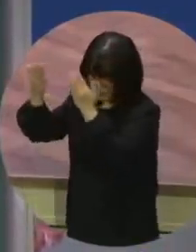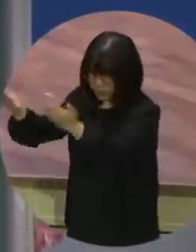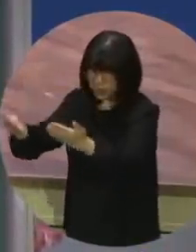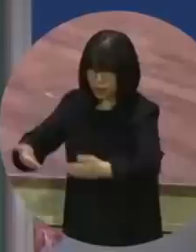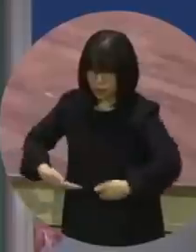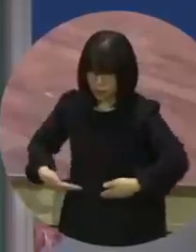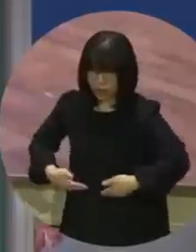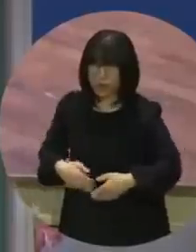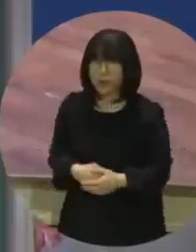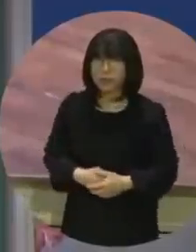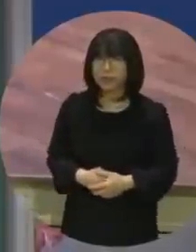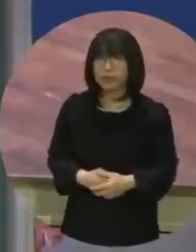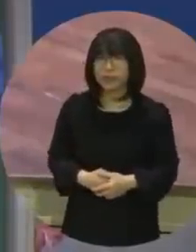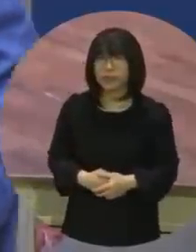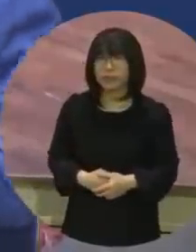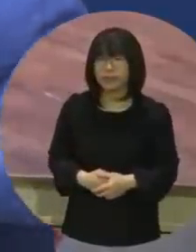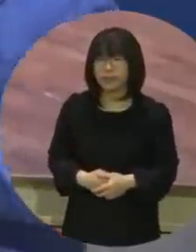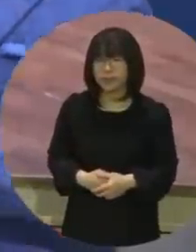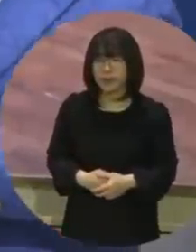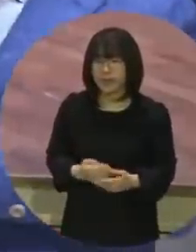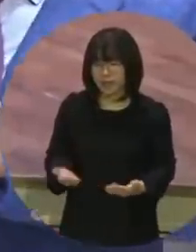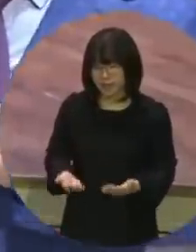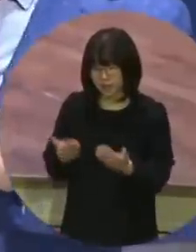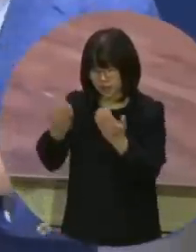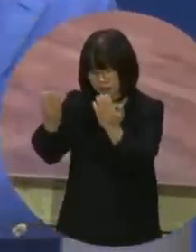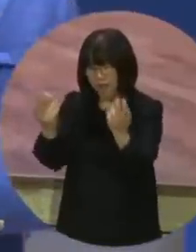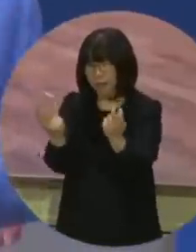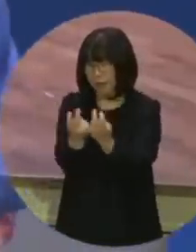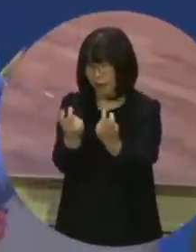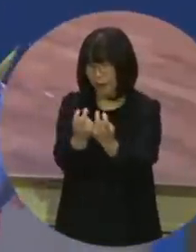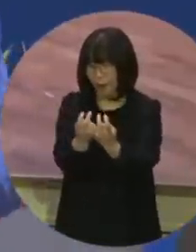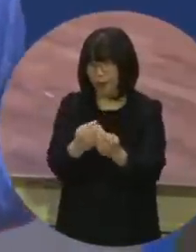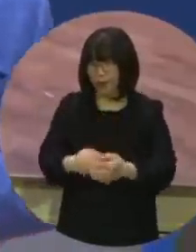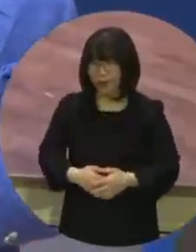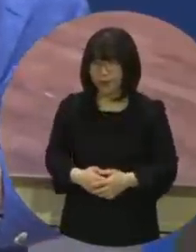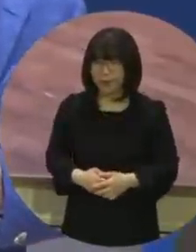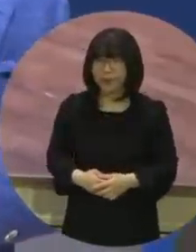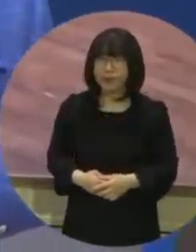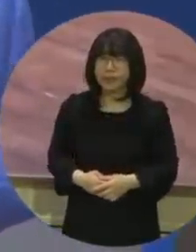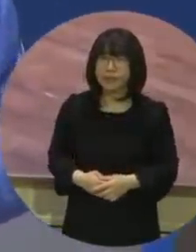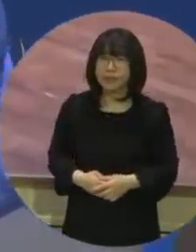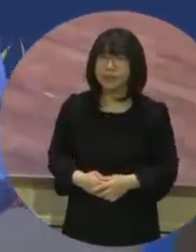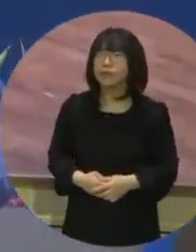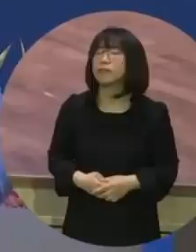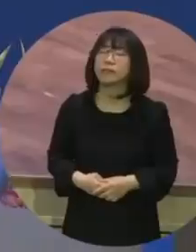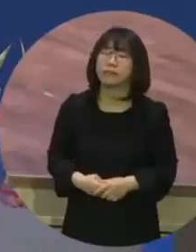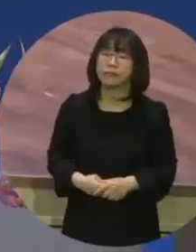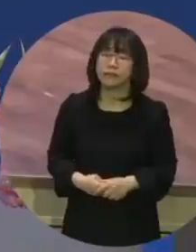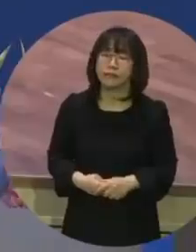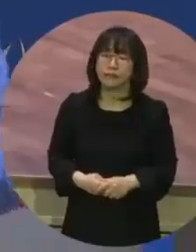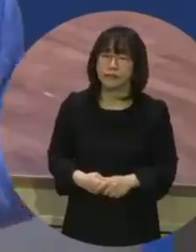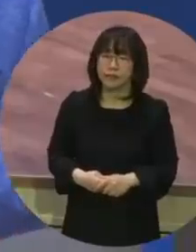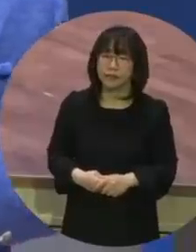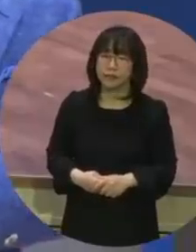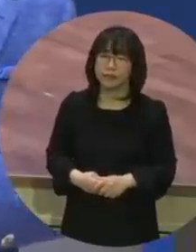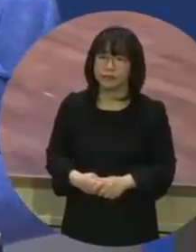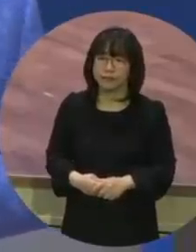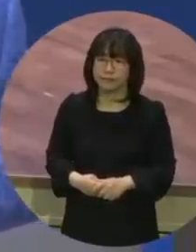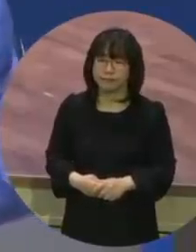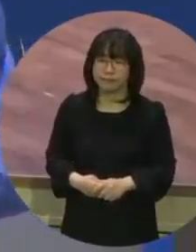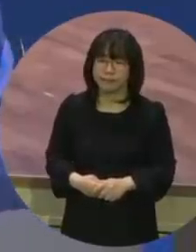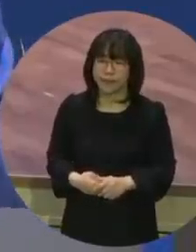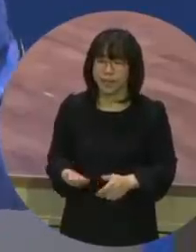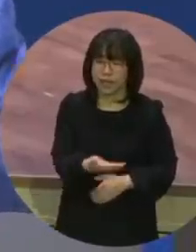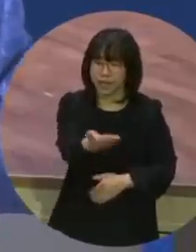우리가 이 땅에 살면서요 할 거 이거밖에 없어요. 이제 다 구원 받았지, 다 해결됐지. 뭐 할 게 있어요? 우리 영계 모든